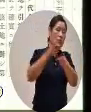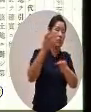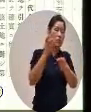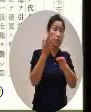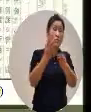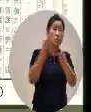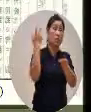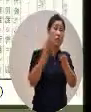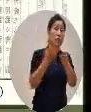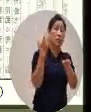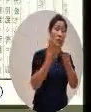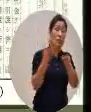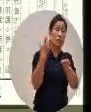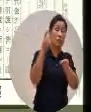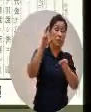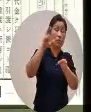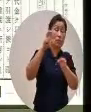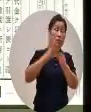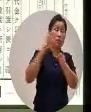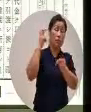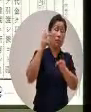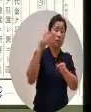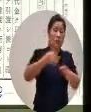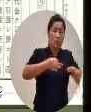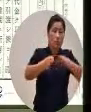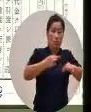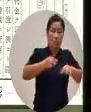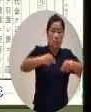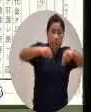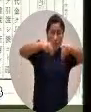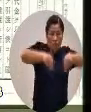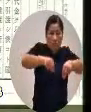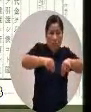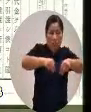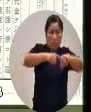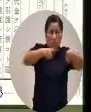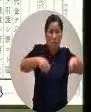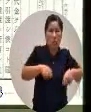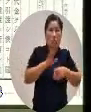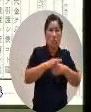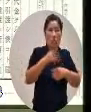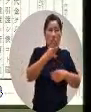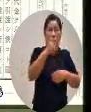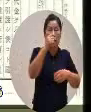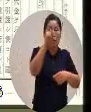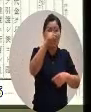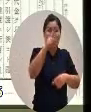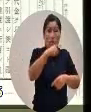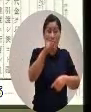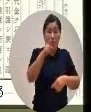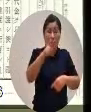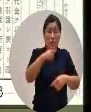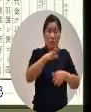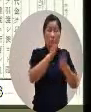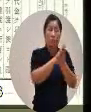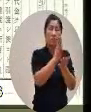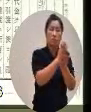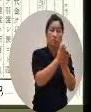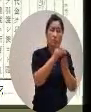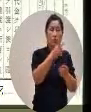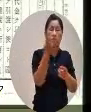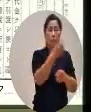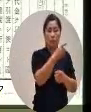時代的買賣契約書然後你看這個四個真性的地主曾婉植 曾榮 曾婉吉 曾大